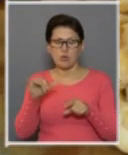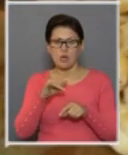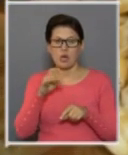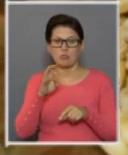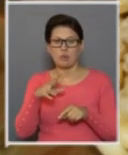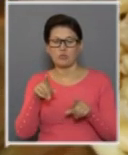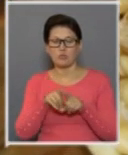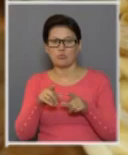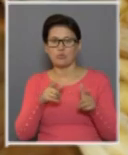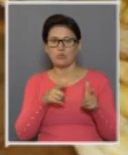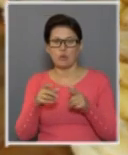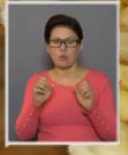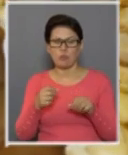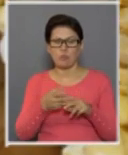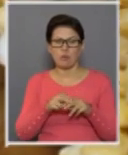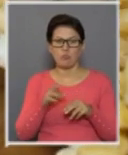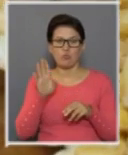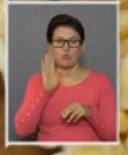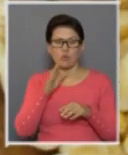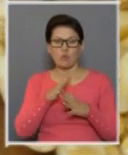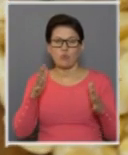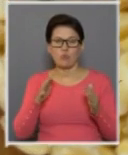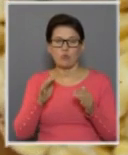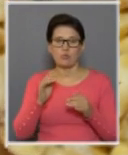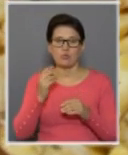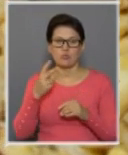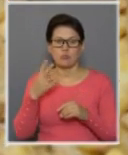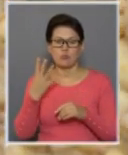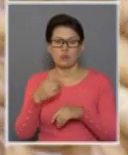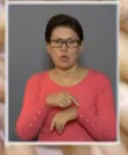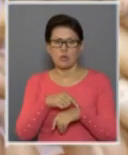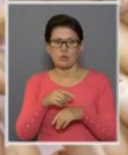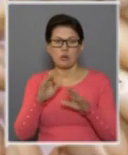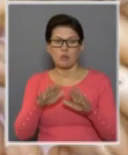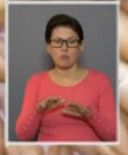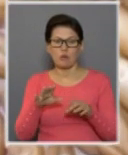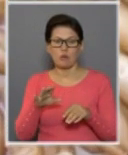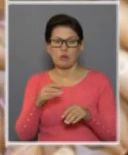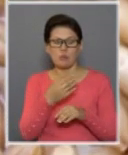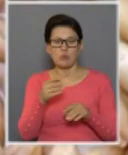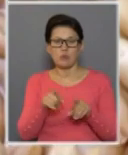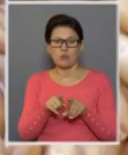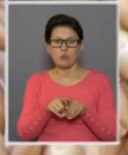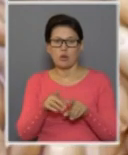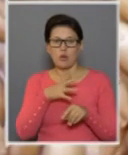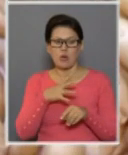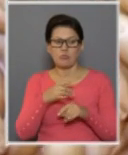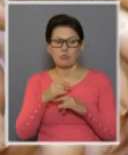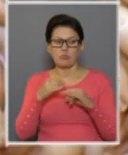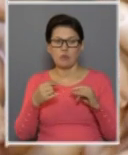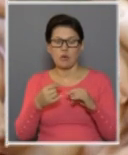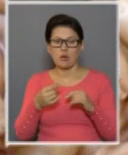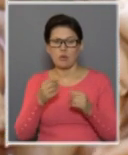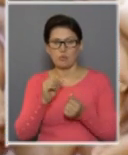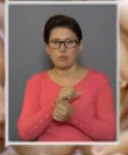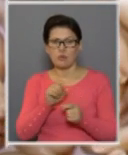арпа жармасында даярлауға болады. Тек оған суды көбірек құйып, 24 сағатқа тұндырған дұрыс. Мұндай ботқаны дастарханға қоймас бұрын